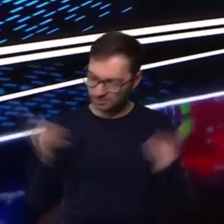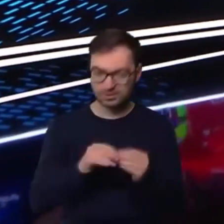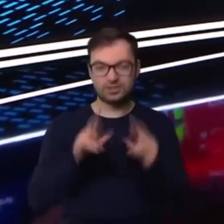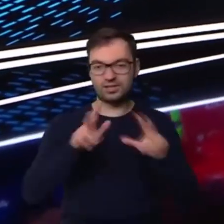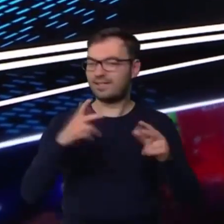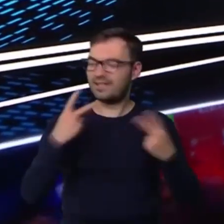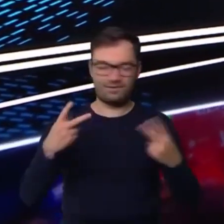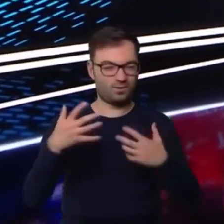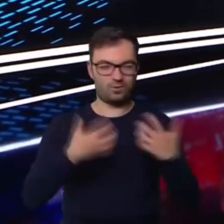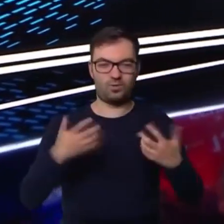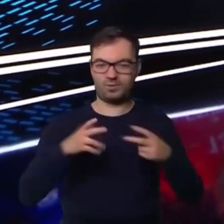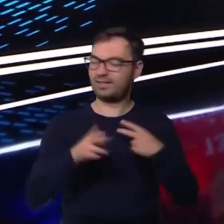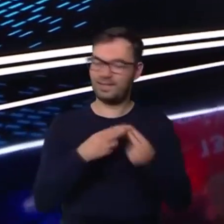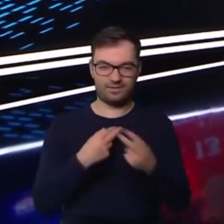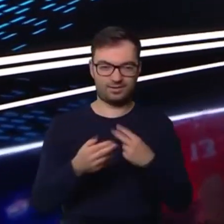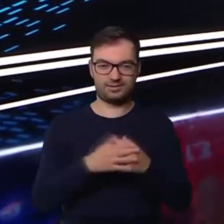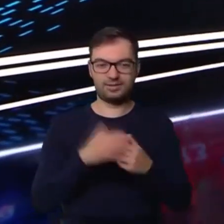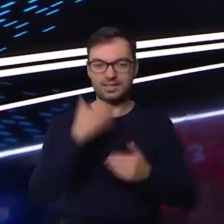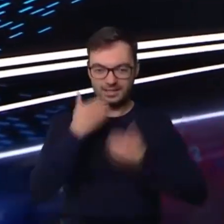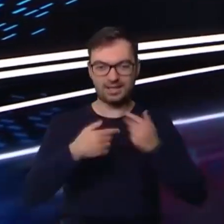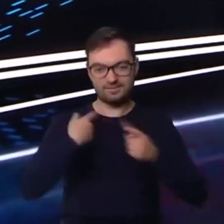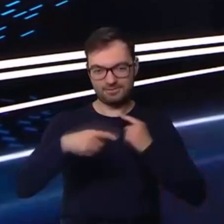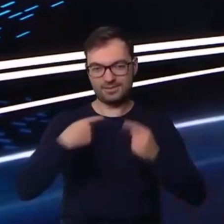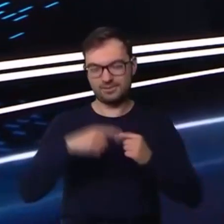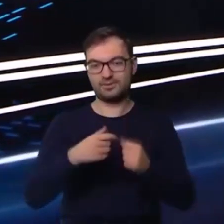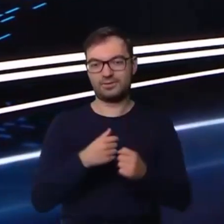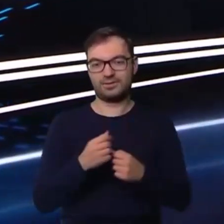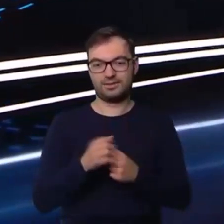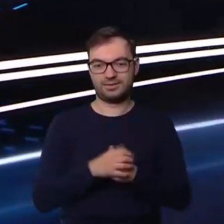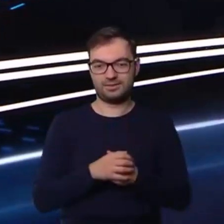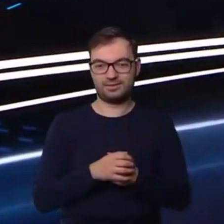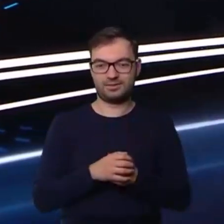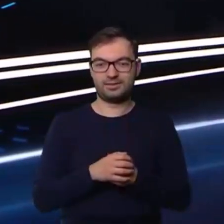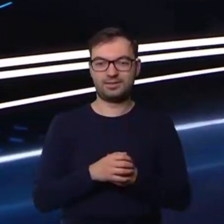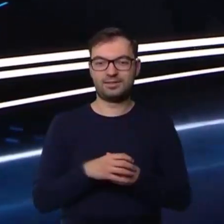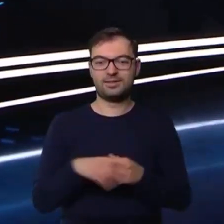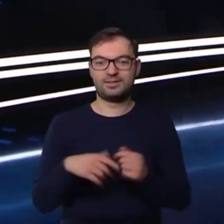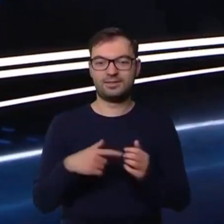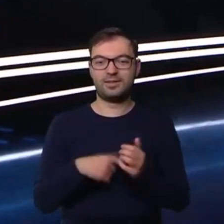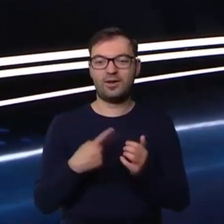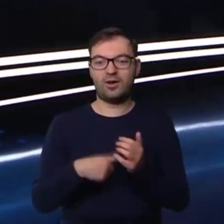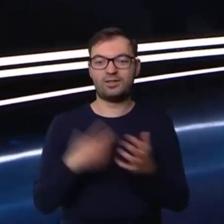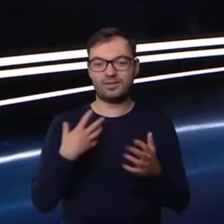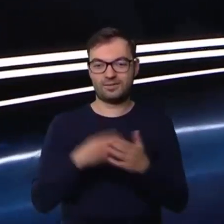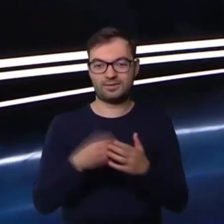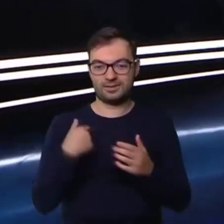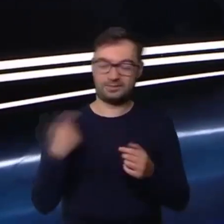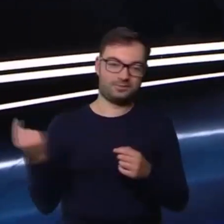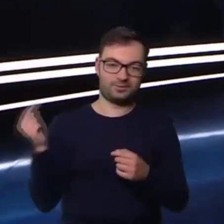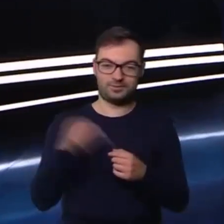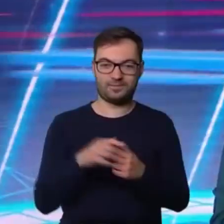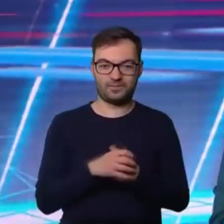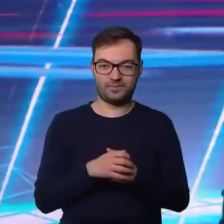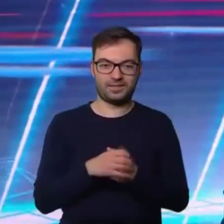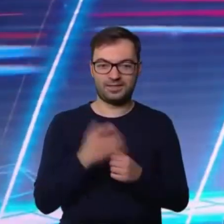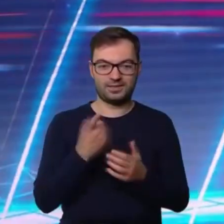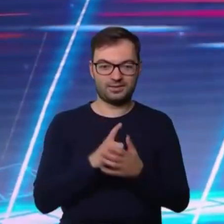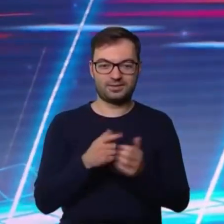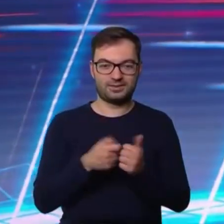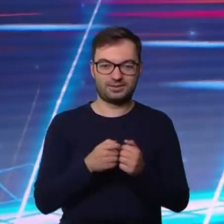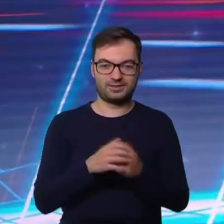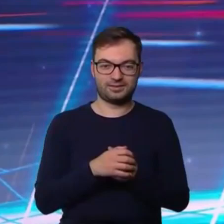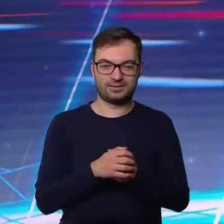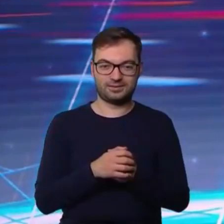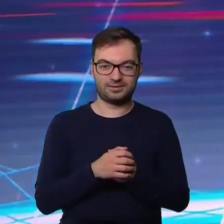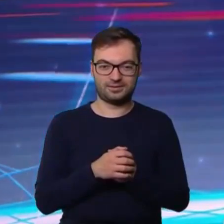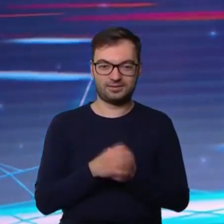nieważne z jakiego klubu, pisali, mówili. Gratulują pewnie też, ale widzisz, w ostatniej chwili wpadłam tutaj do studia. Jeszcze nie zdążyli napisać. Jeszcze